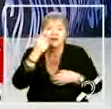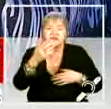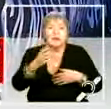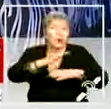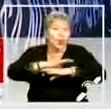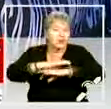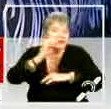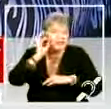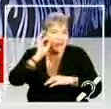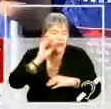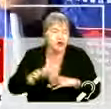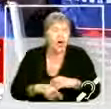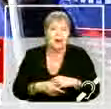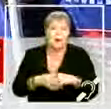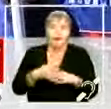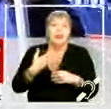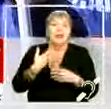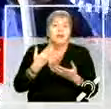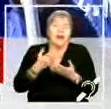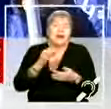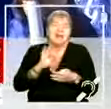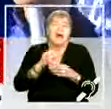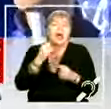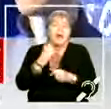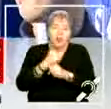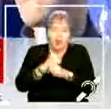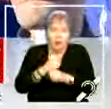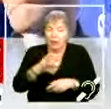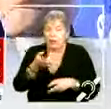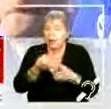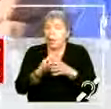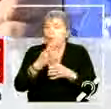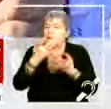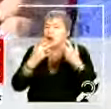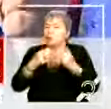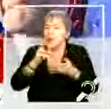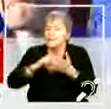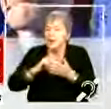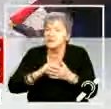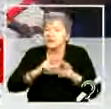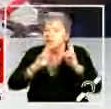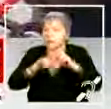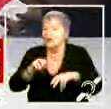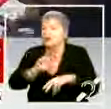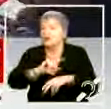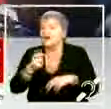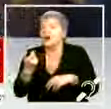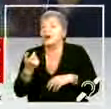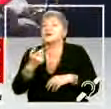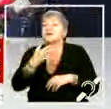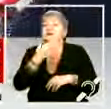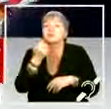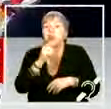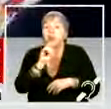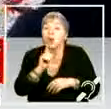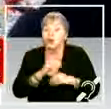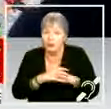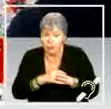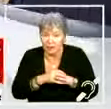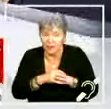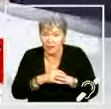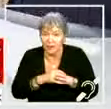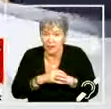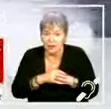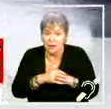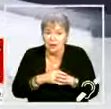condiții speciale și deosebite de muncă. Noul calcul al pensiei i-ar lăsa și fără anumite sporuri, mai spun oamenii. Sistemul de